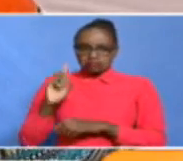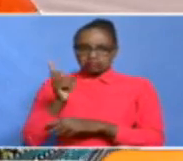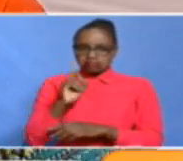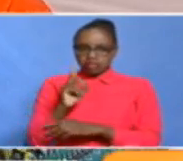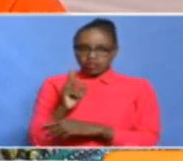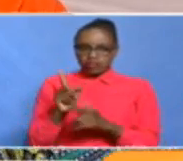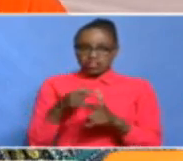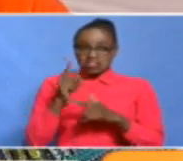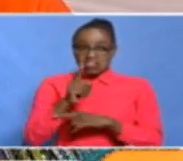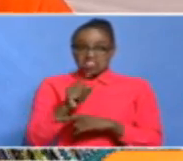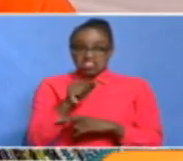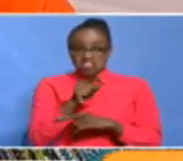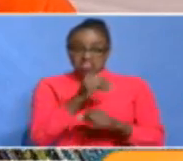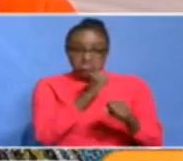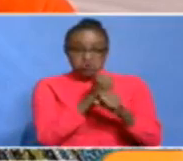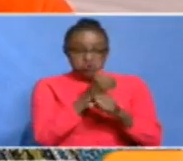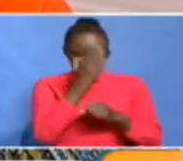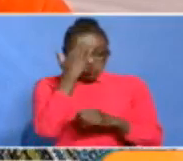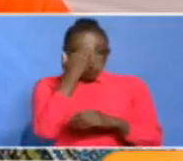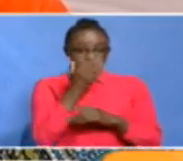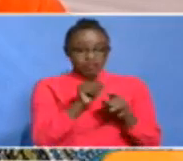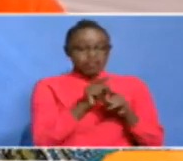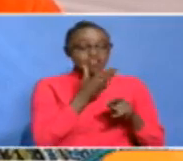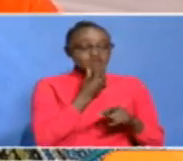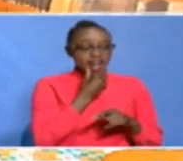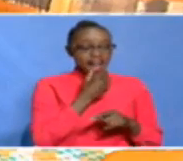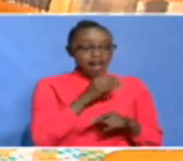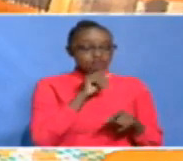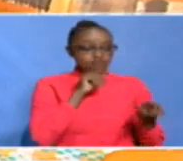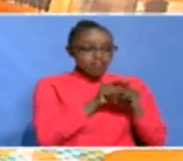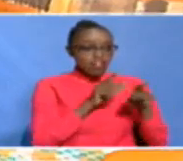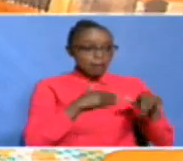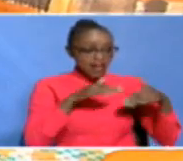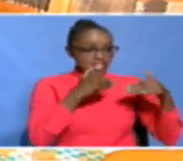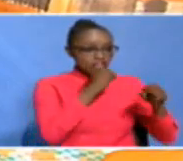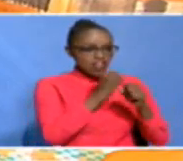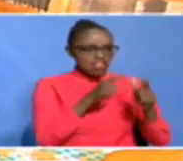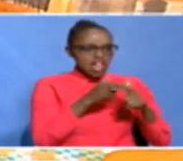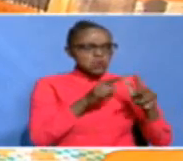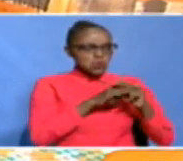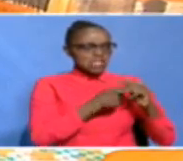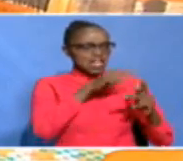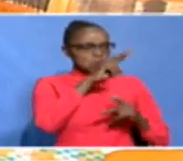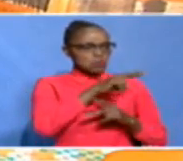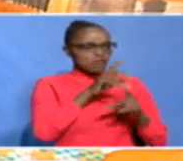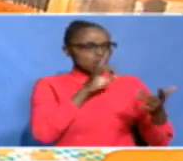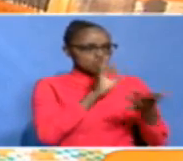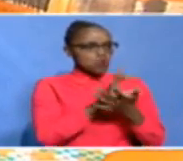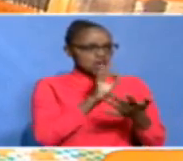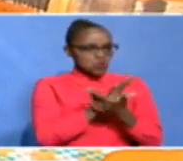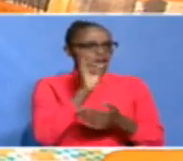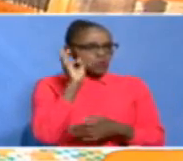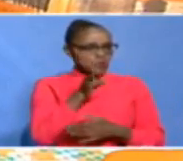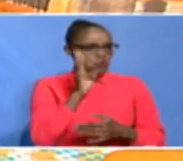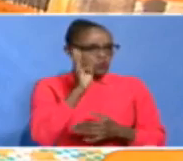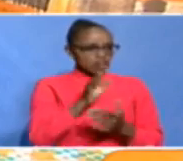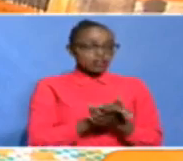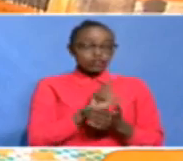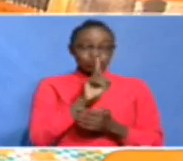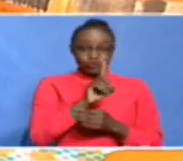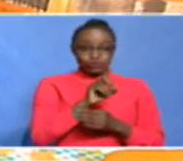unaanza kumtisha. Wewe kazi unajua ulipewa na kakangu huyu. Alafu unaanza kuleta ujeuri. Utafutwa kazi sasa. Kuna jumbe mbili zimetoka